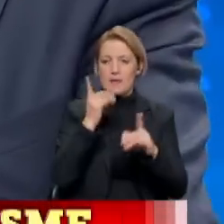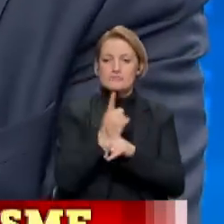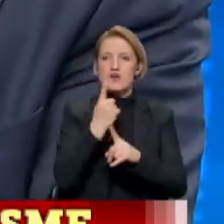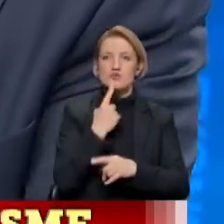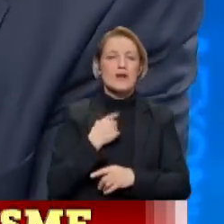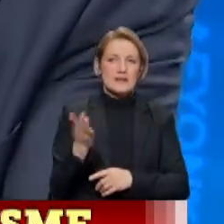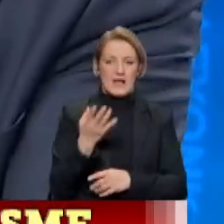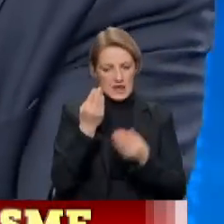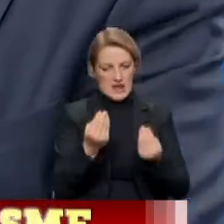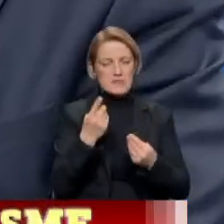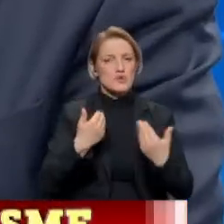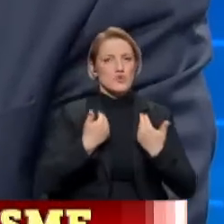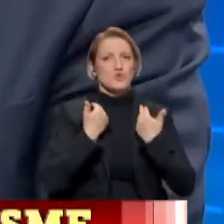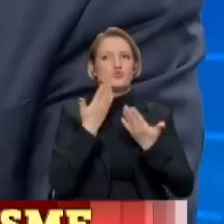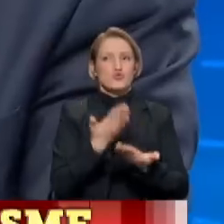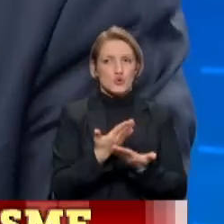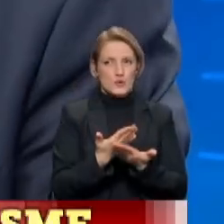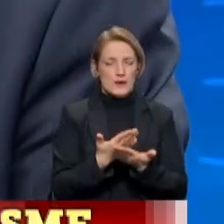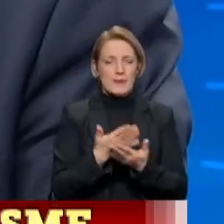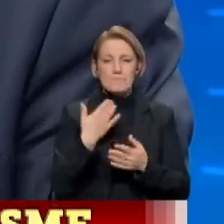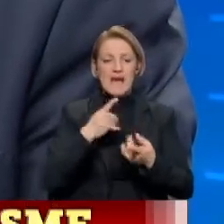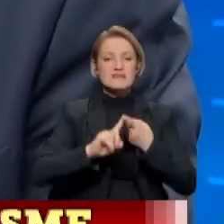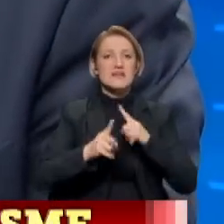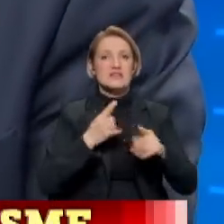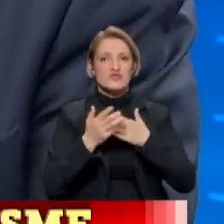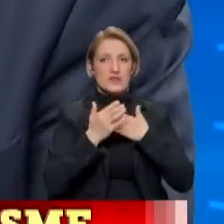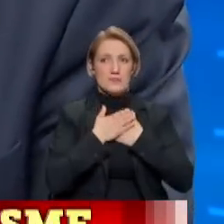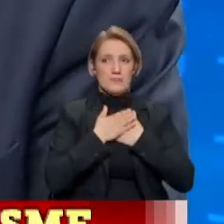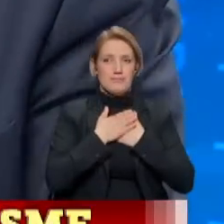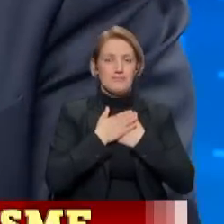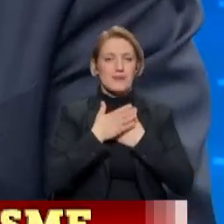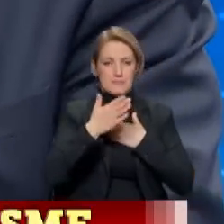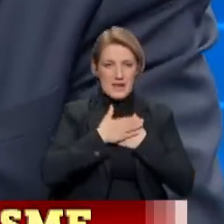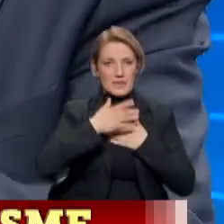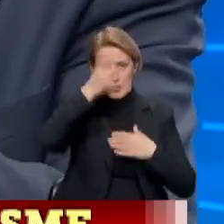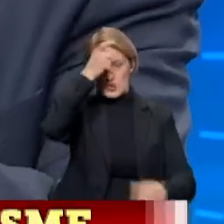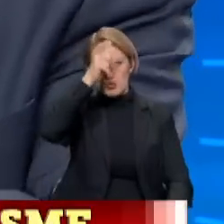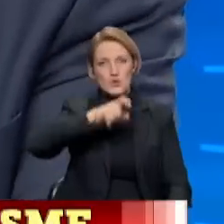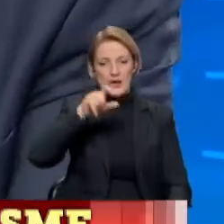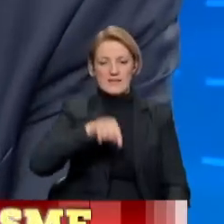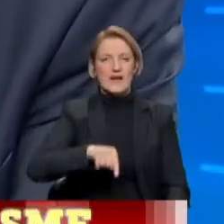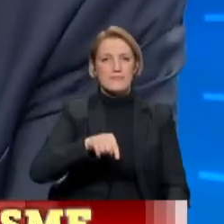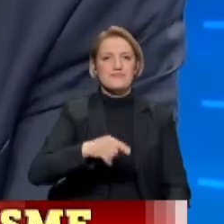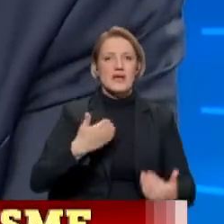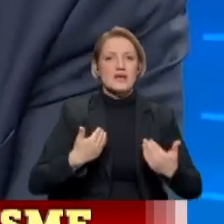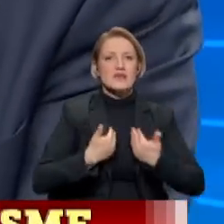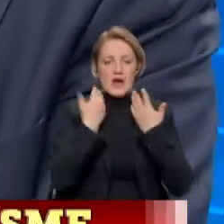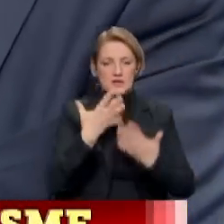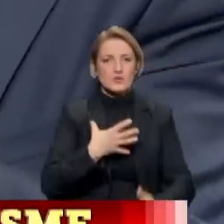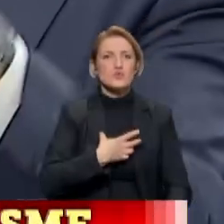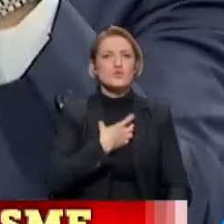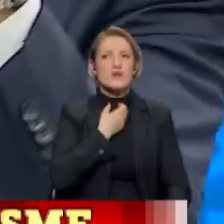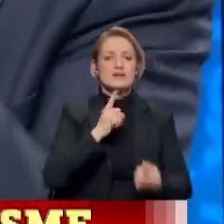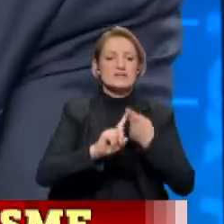Sayın Erkek. İyi de bir hukukçudur. Ben siyasetçiyim. Ve Türkiye'de yargının, üzülerek